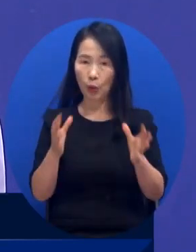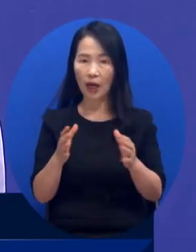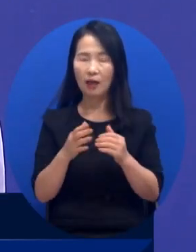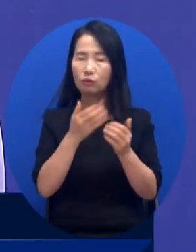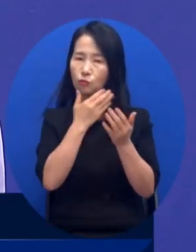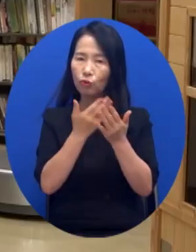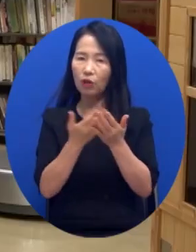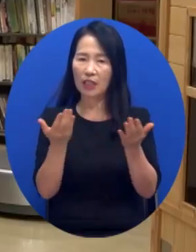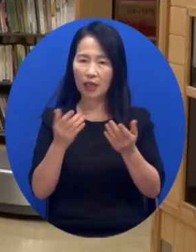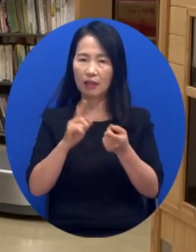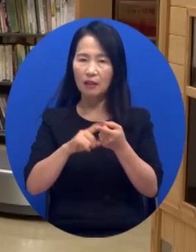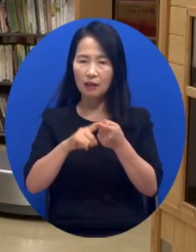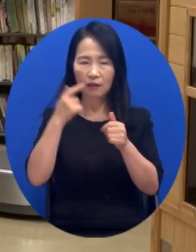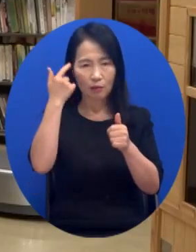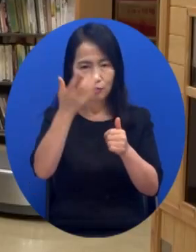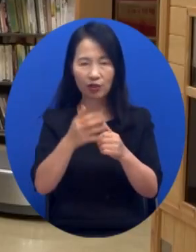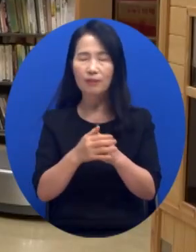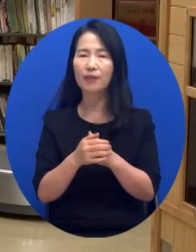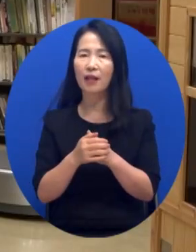기자입니다.